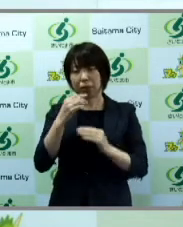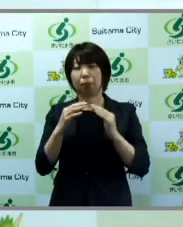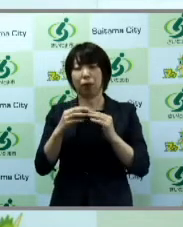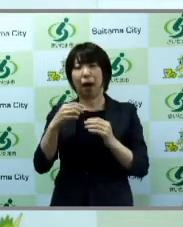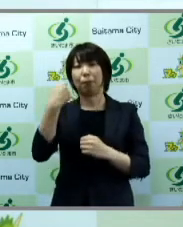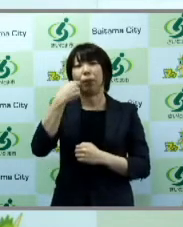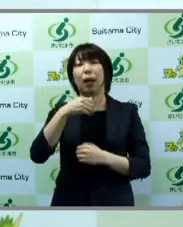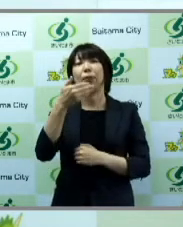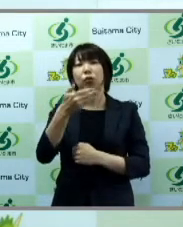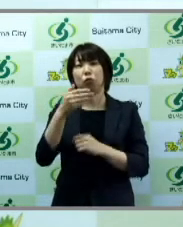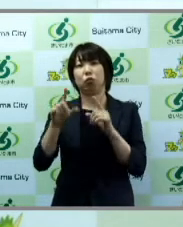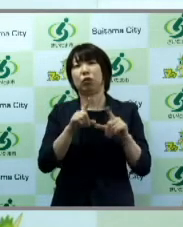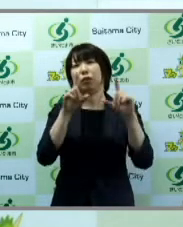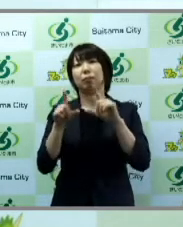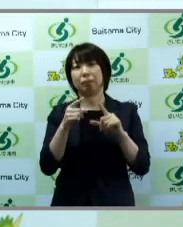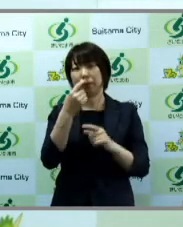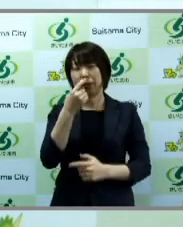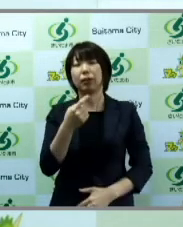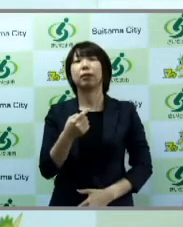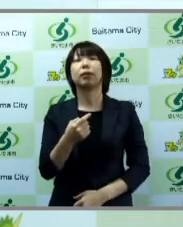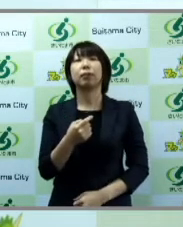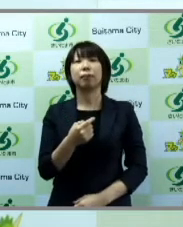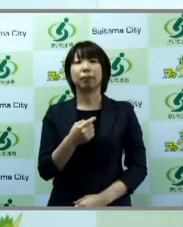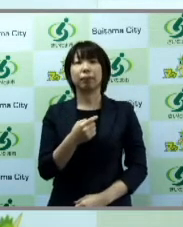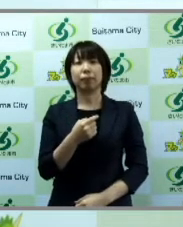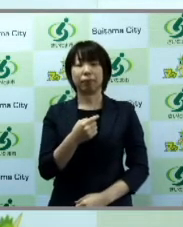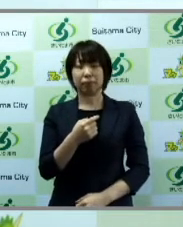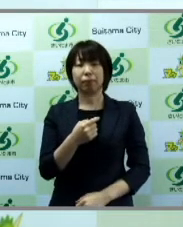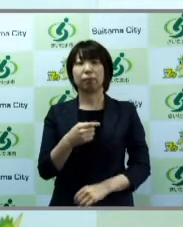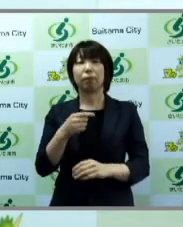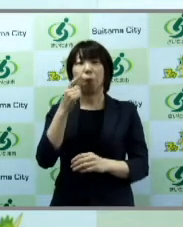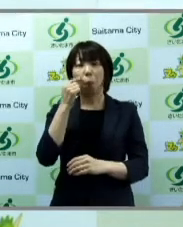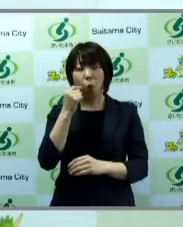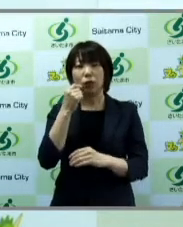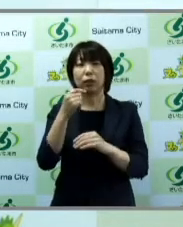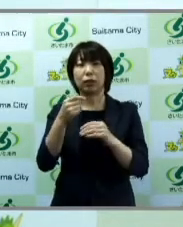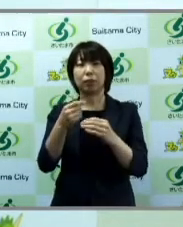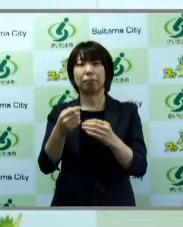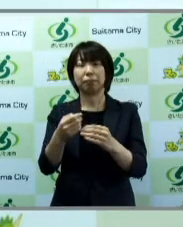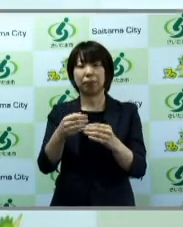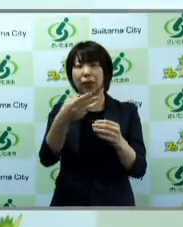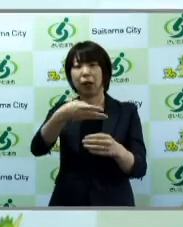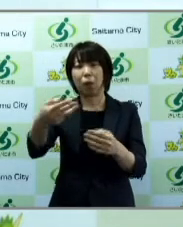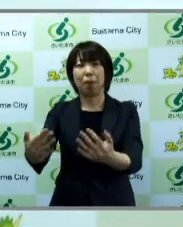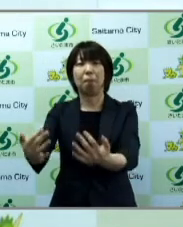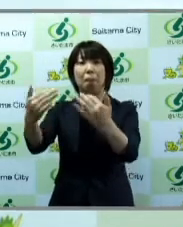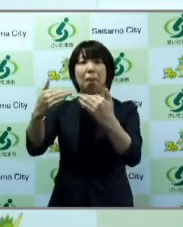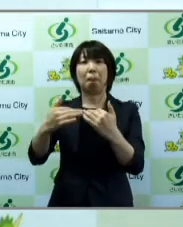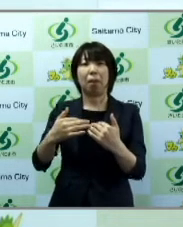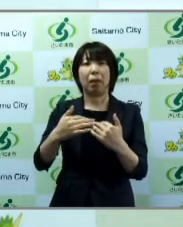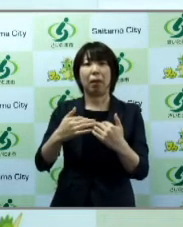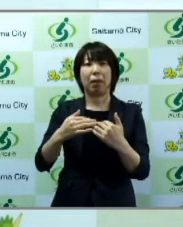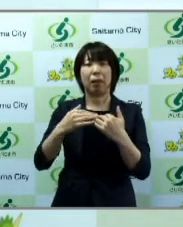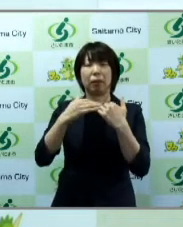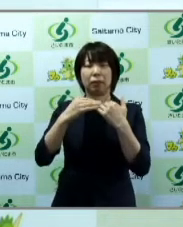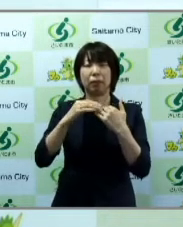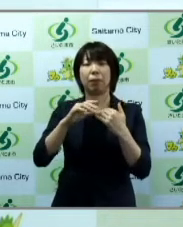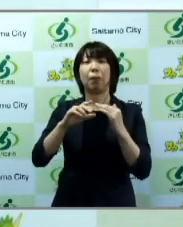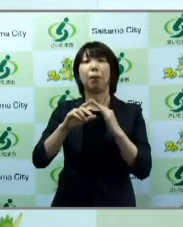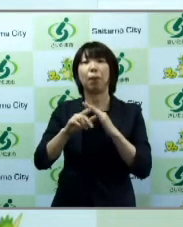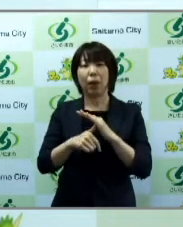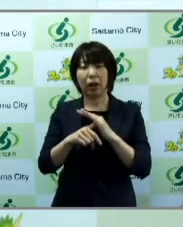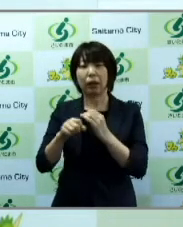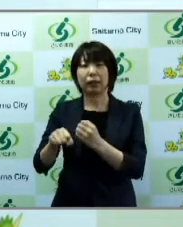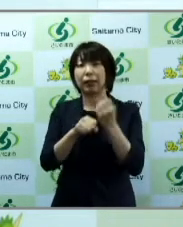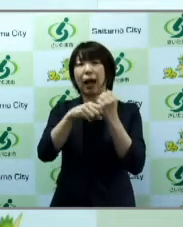の内屋というところですけども、はい、あそこでもし起きたときに避難所は浸水する可能性が